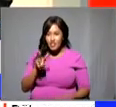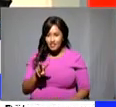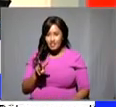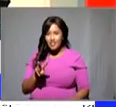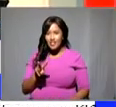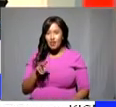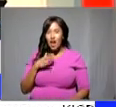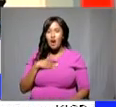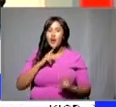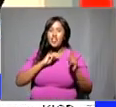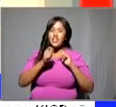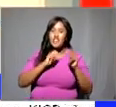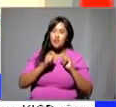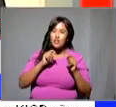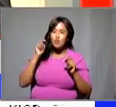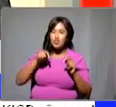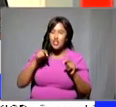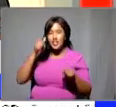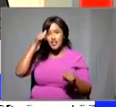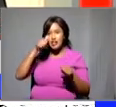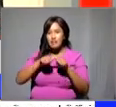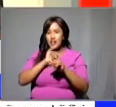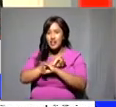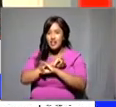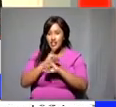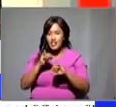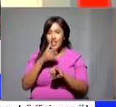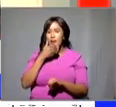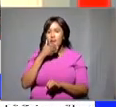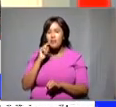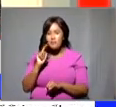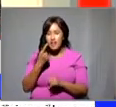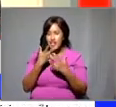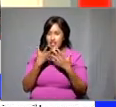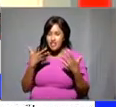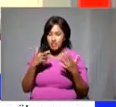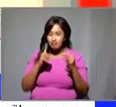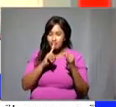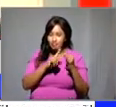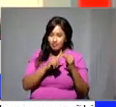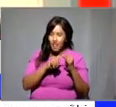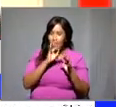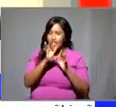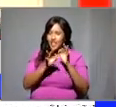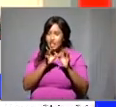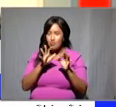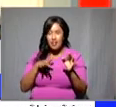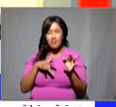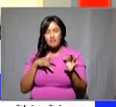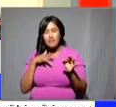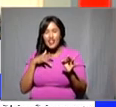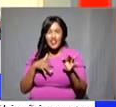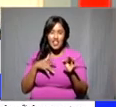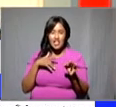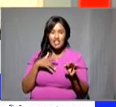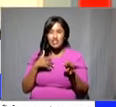wa tabalira ya durumeni ririkana utheru niguo unduria wa mbere wakeri agikorwo ni uraigua wi